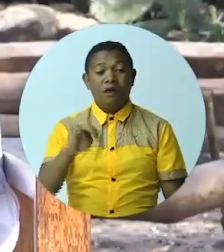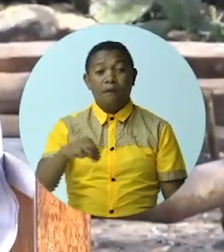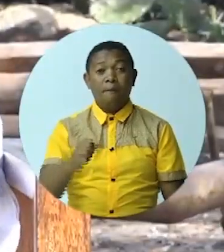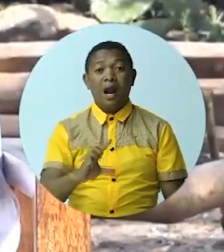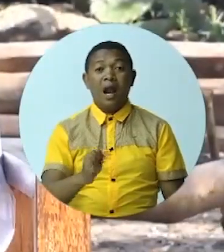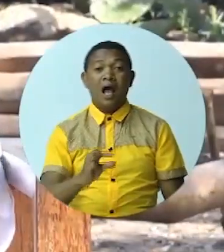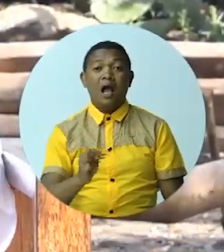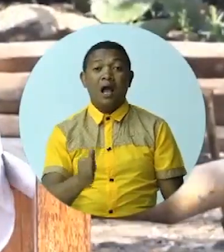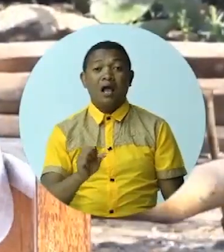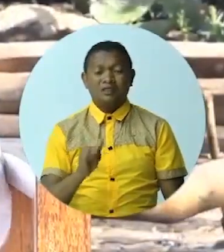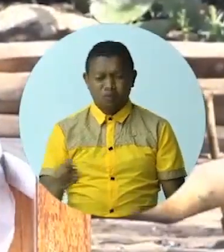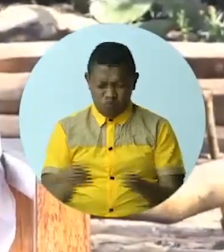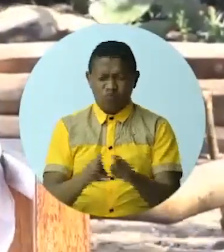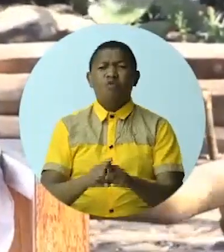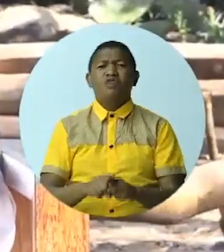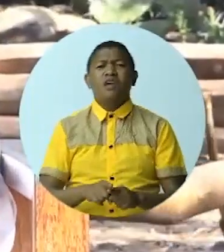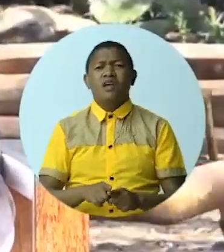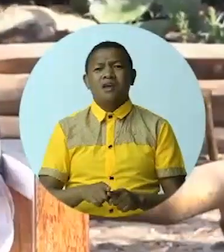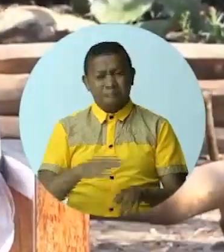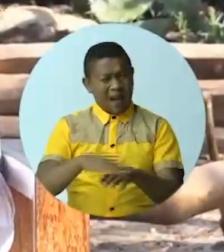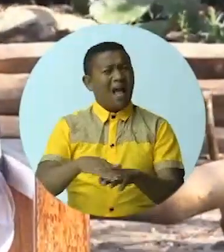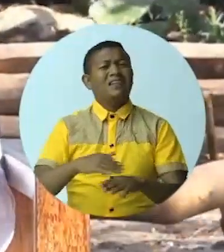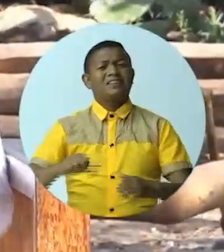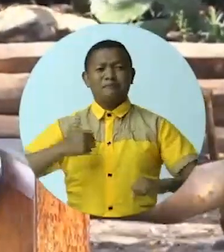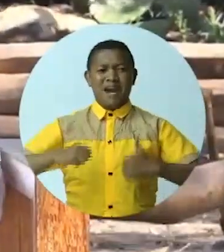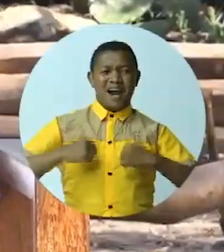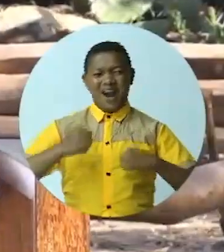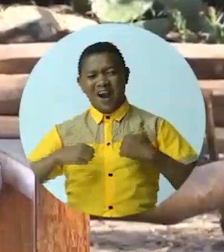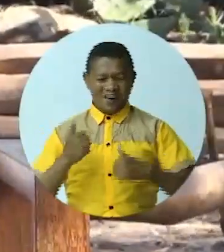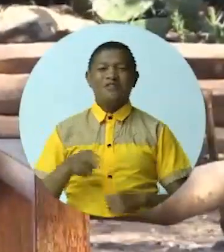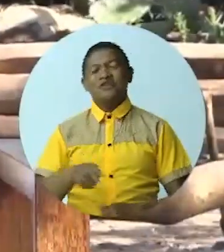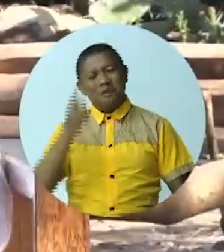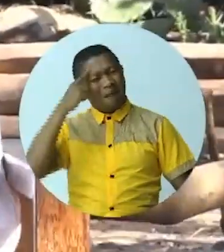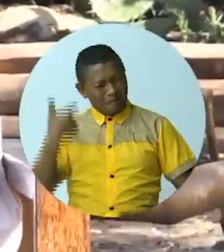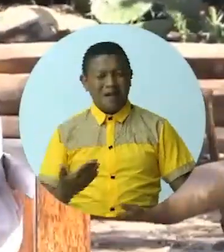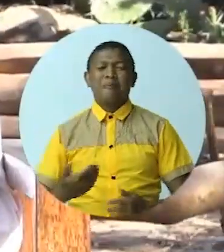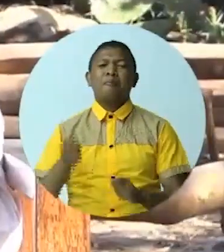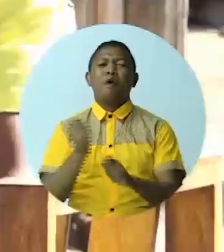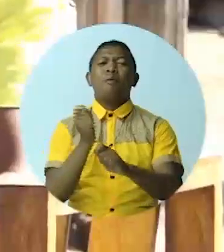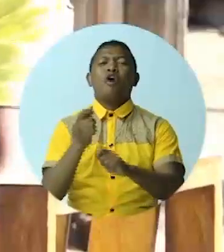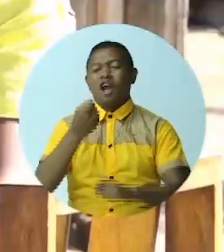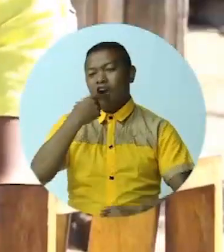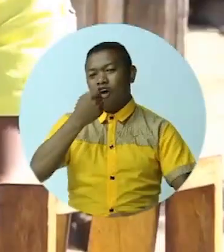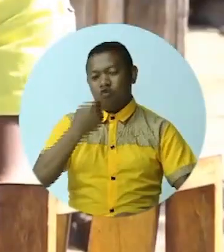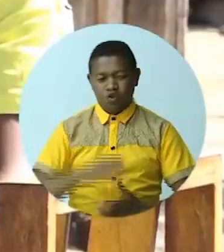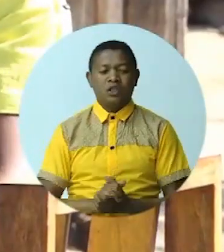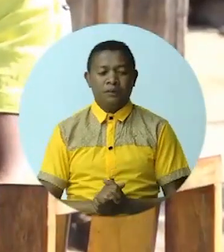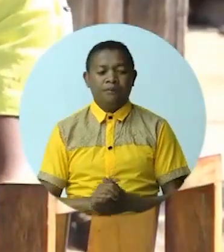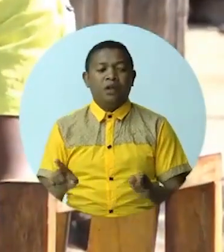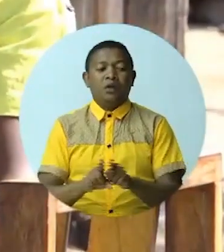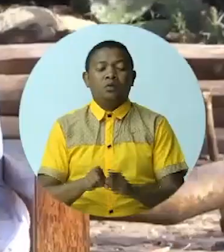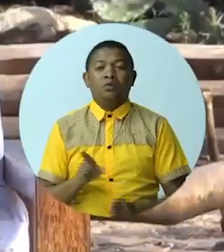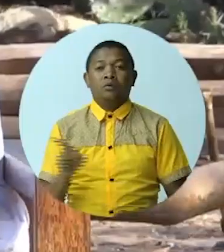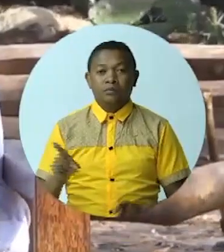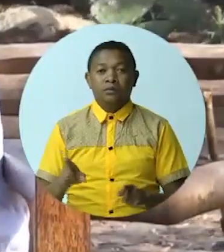ampom-pirenena, mamerina indray ny reharea-pirenena amin'izany hoe ahafahantsika mitsabo ny vahoaka malagasy, ahafahantsika